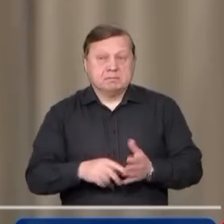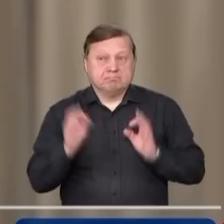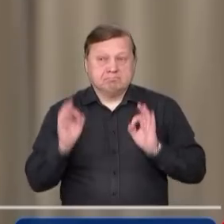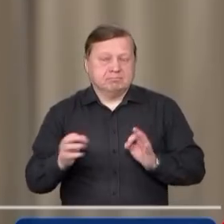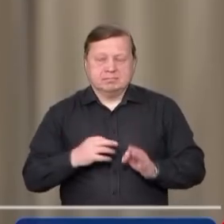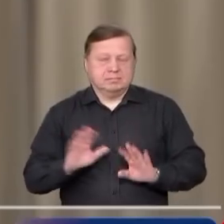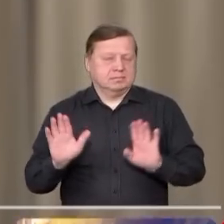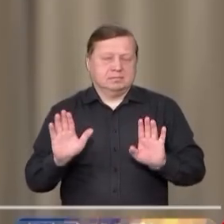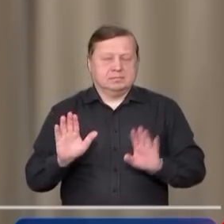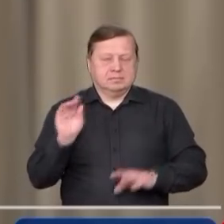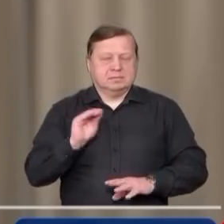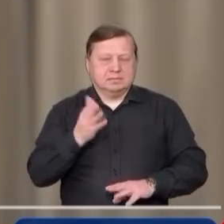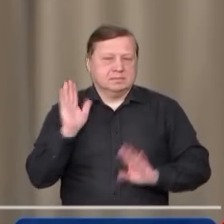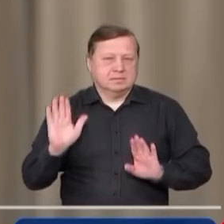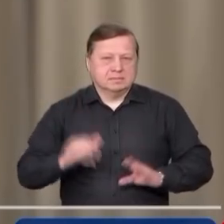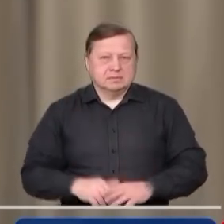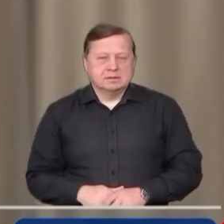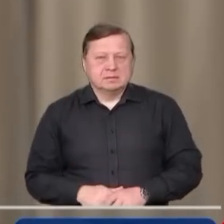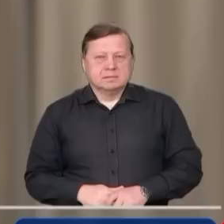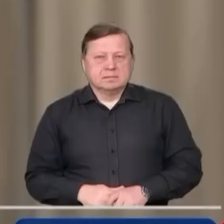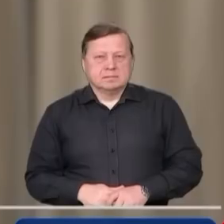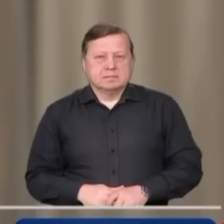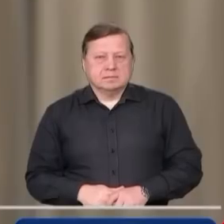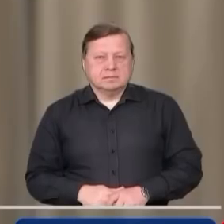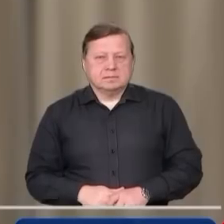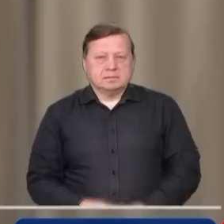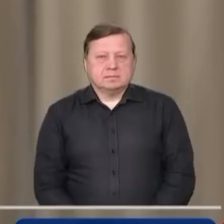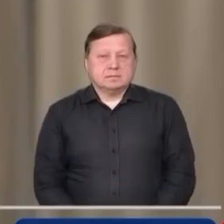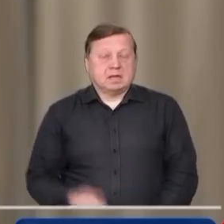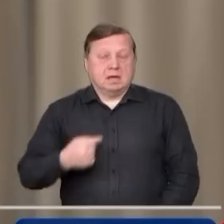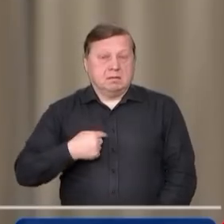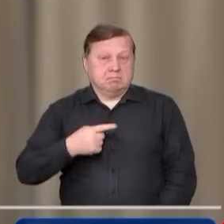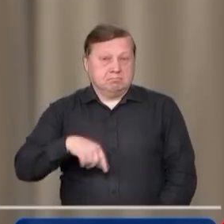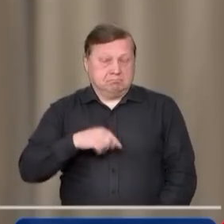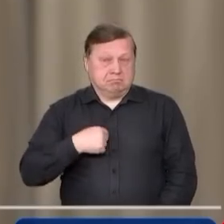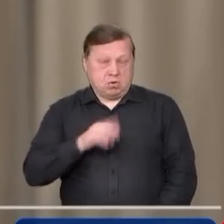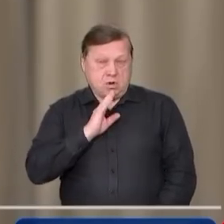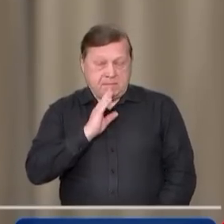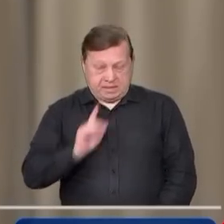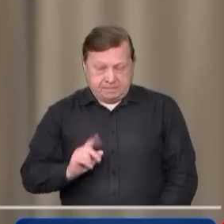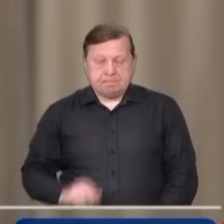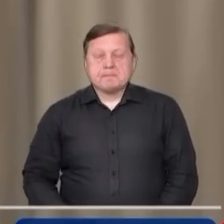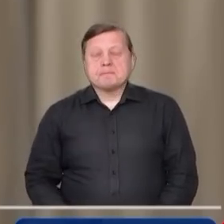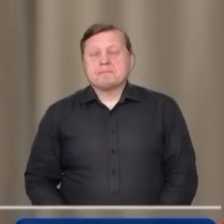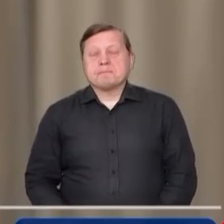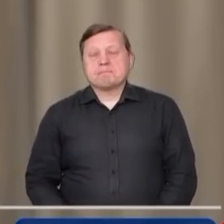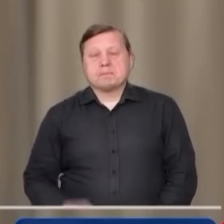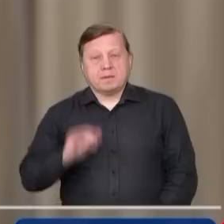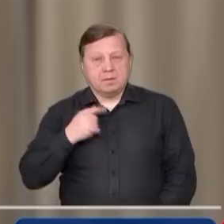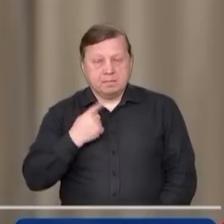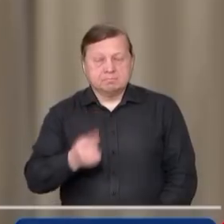właściwy i również, co ważniejsze, w jego rozumieniu także. My jako Departament Obrony